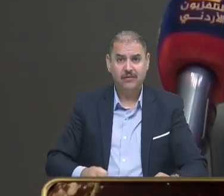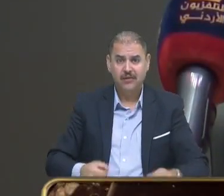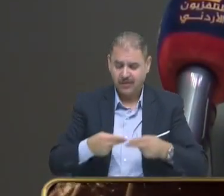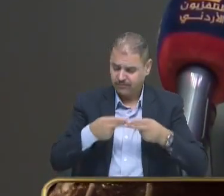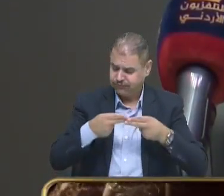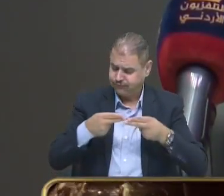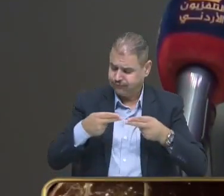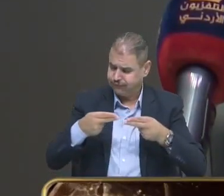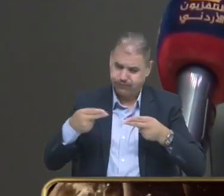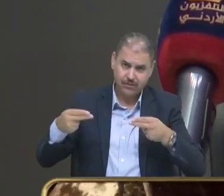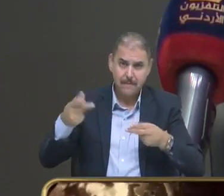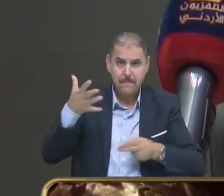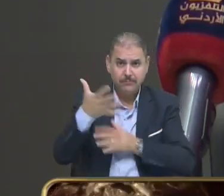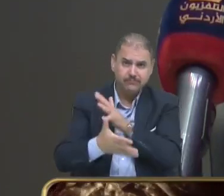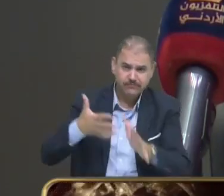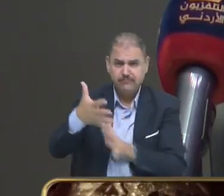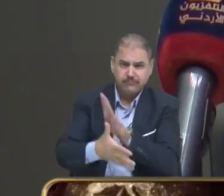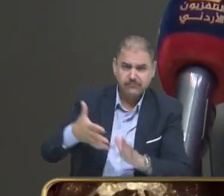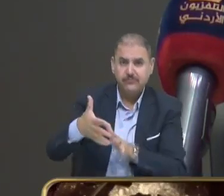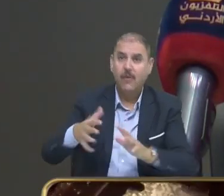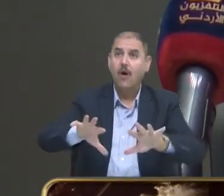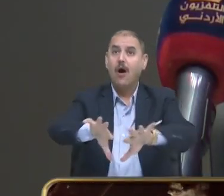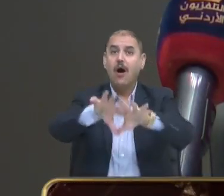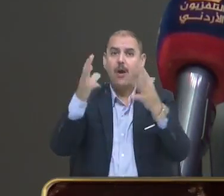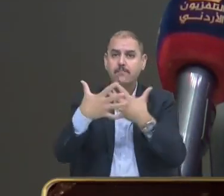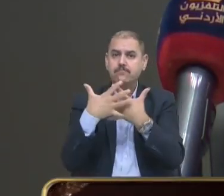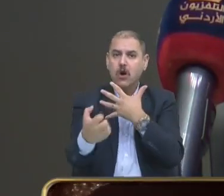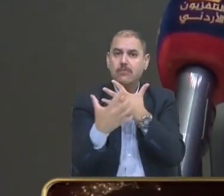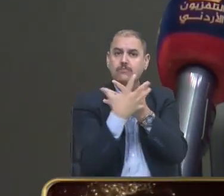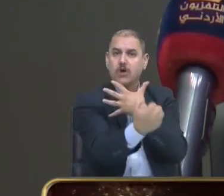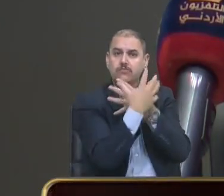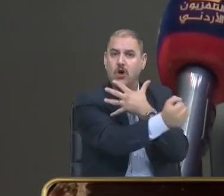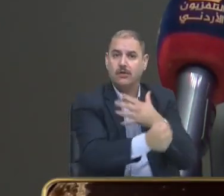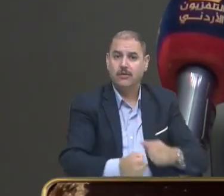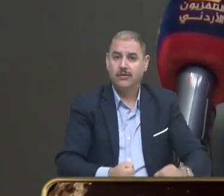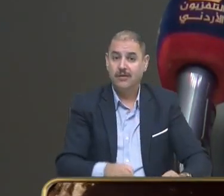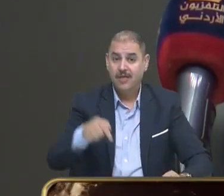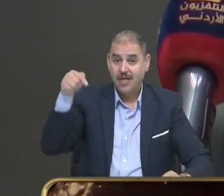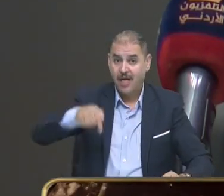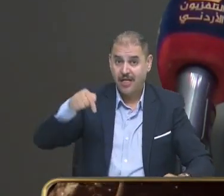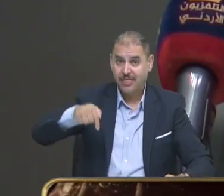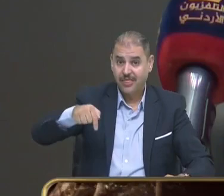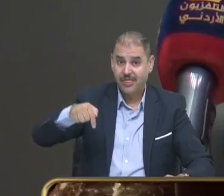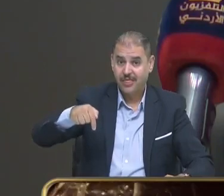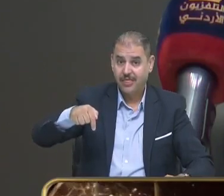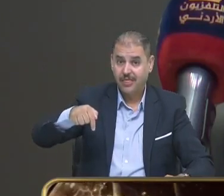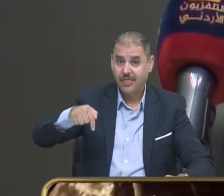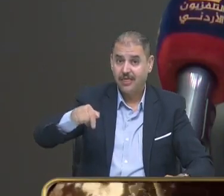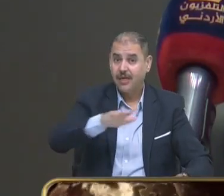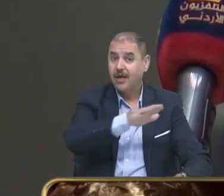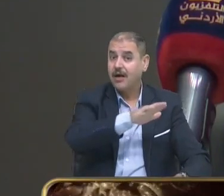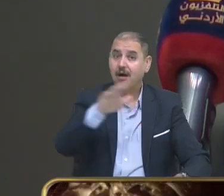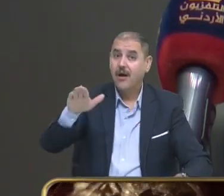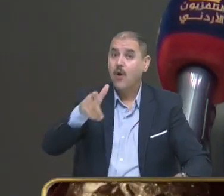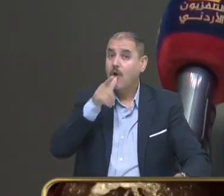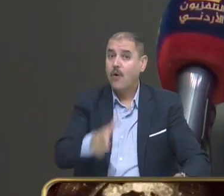من حرم الجامعة الأردنية أم الجامعات، مبادرة العلمين. لا يجوز أن يرفع علم فلسطين في المسيرات، يجب أن